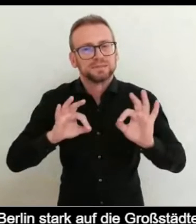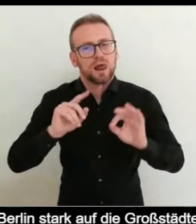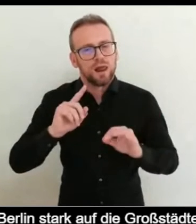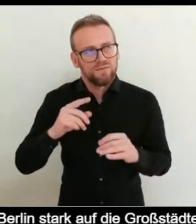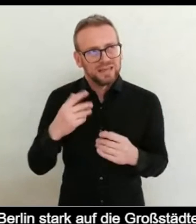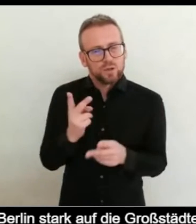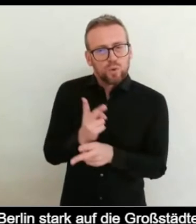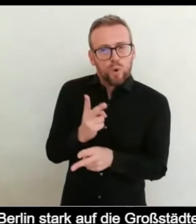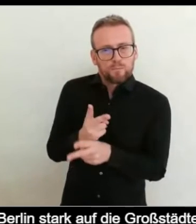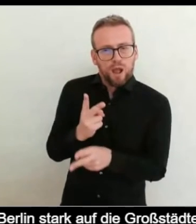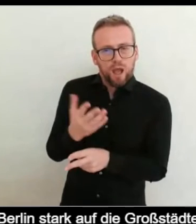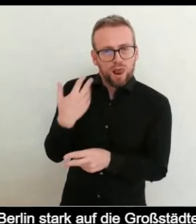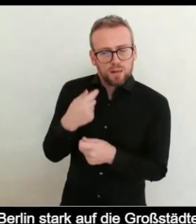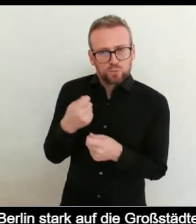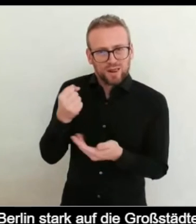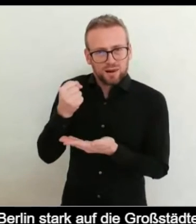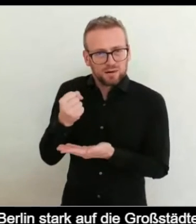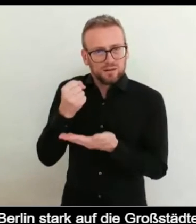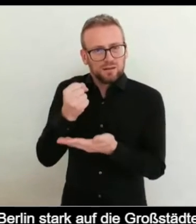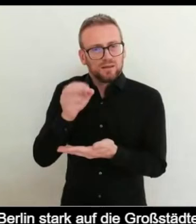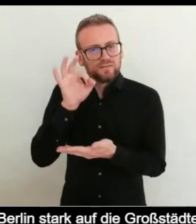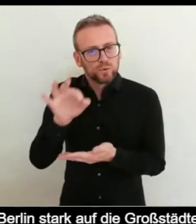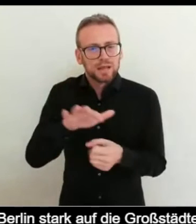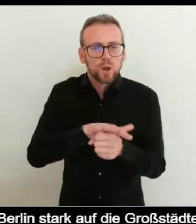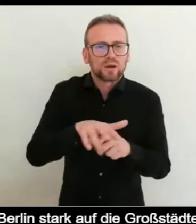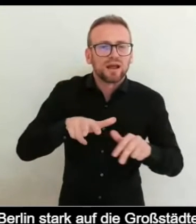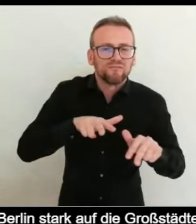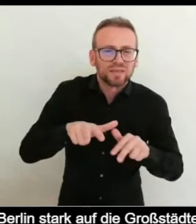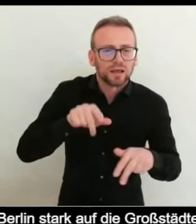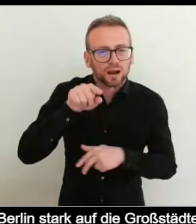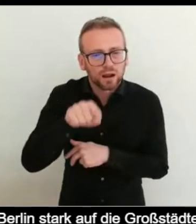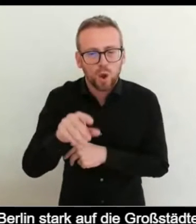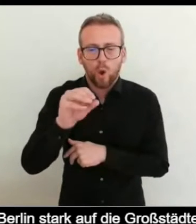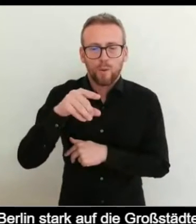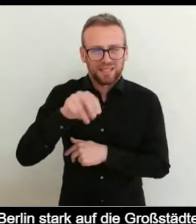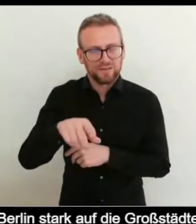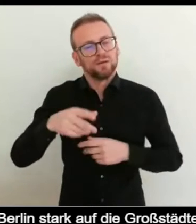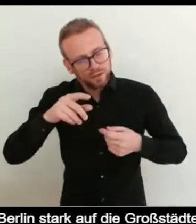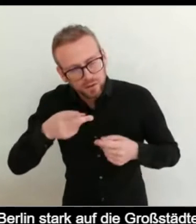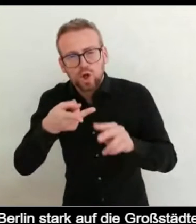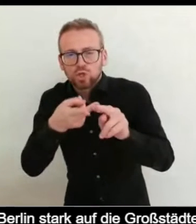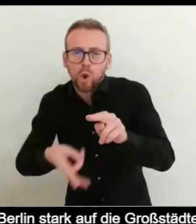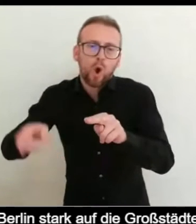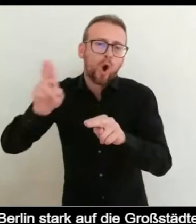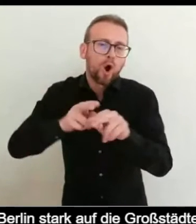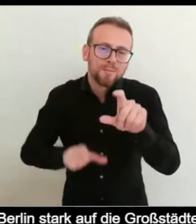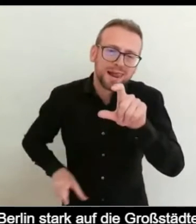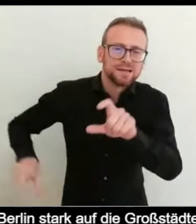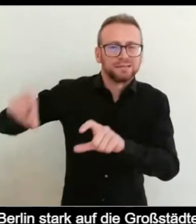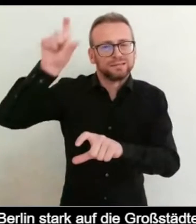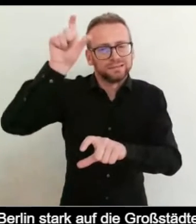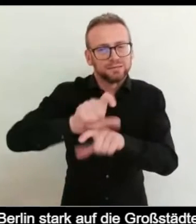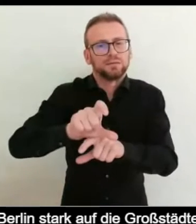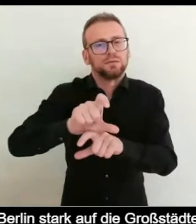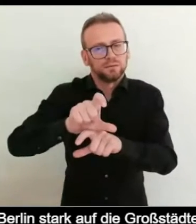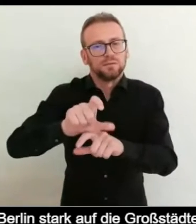auch zwischen Stadt und Land, damit diese große Aufgabe gelingen kann. Und ich bin froh, dass wir gemeinsam mit Bayern hier gemeinsam vorangehen. Vielen Dank.